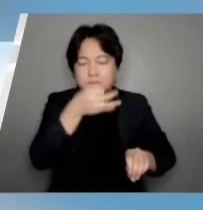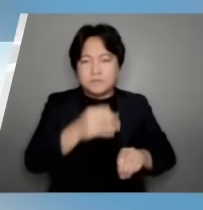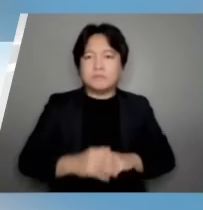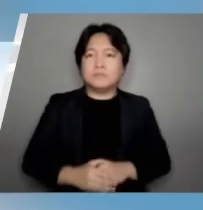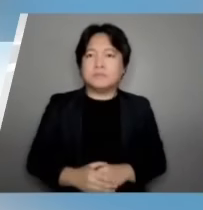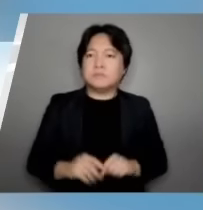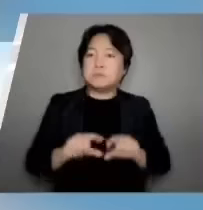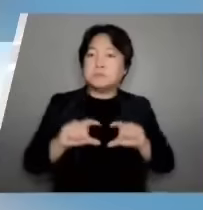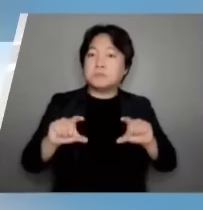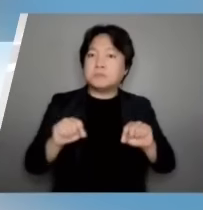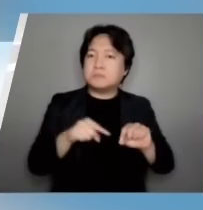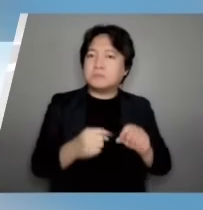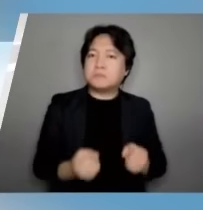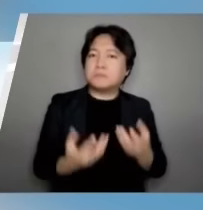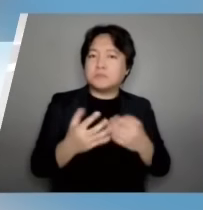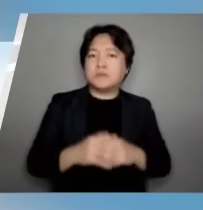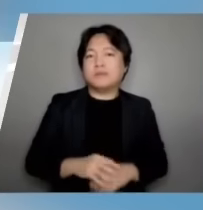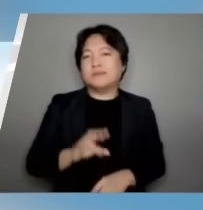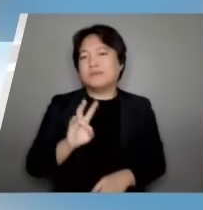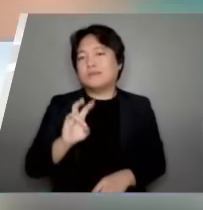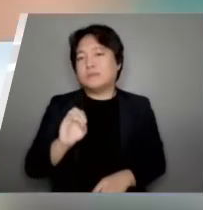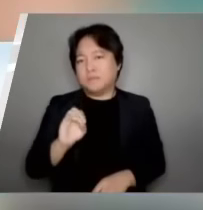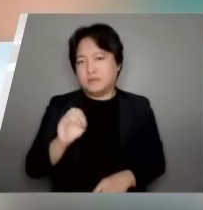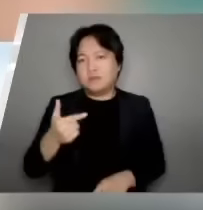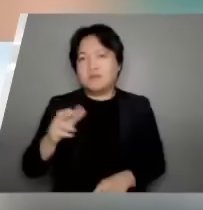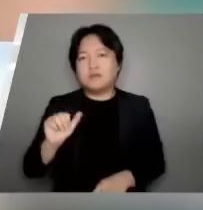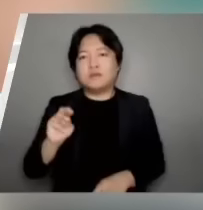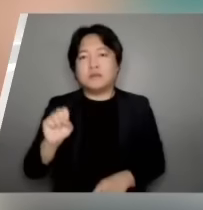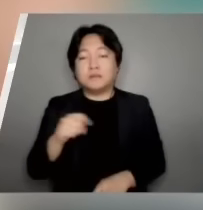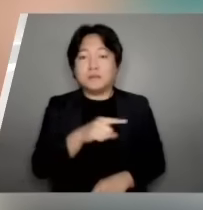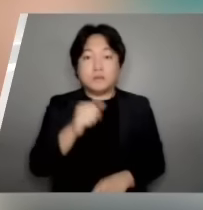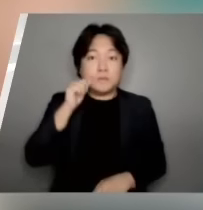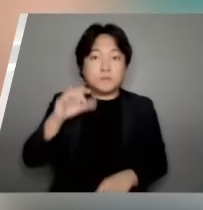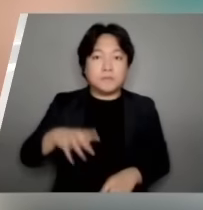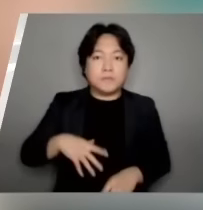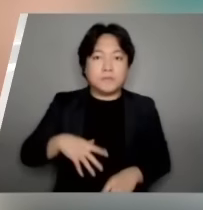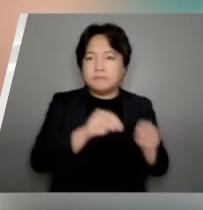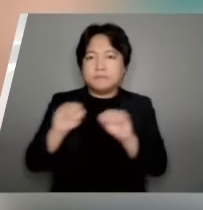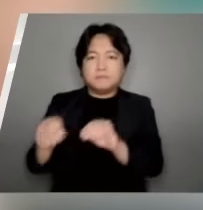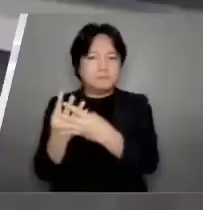sa 72 grams. Wala pa payag ang babae na nakapiit na ngayon.